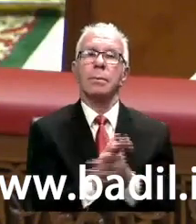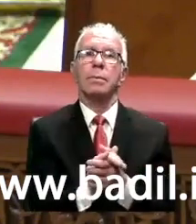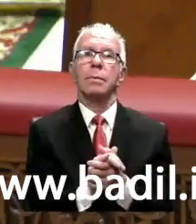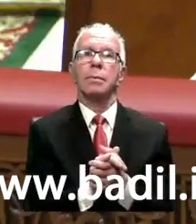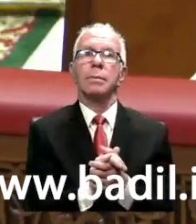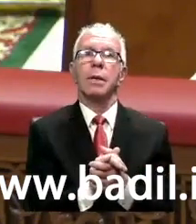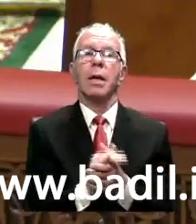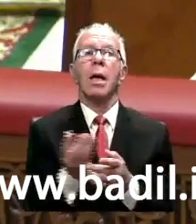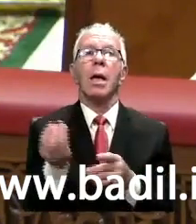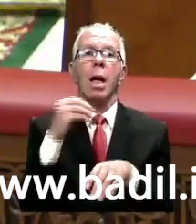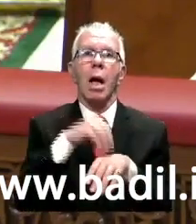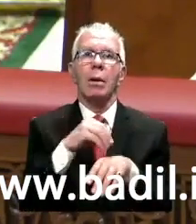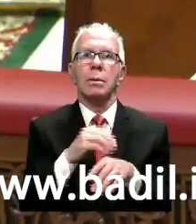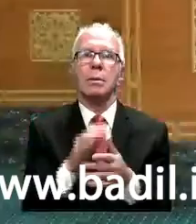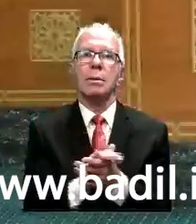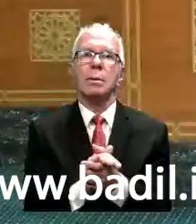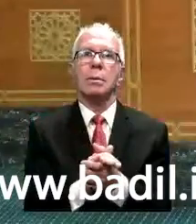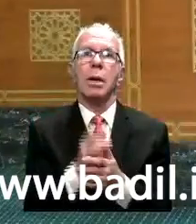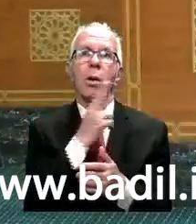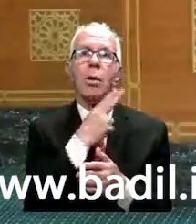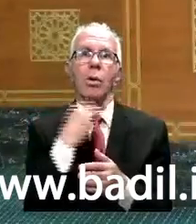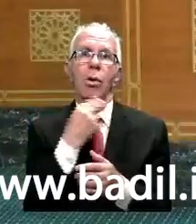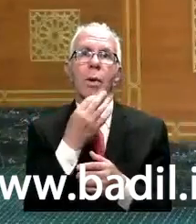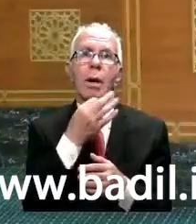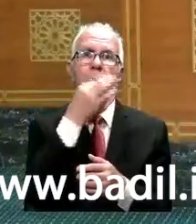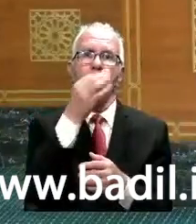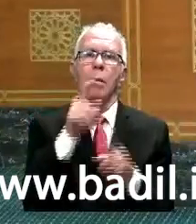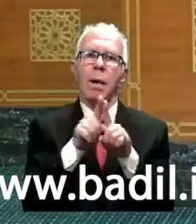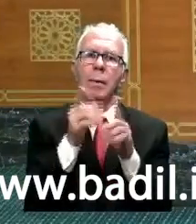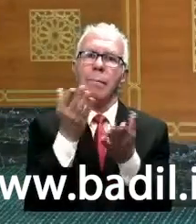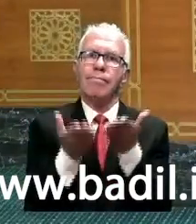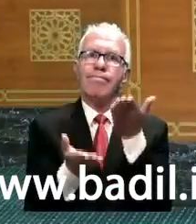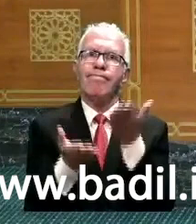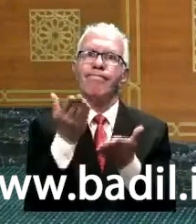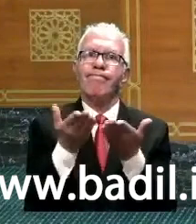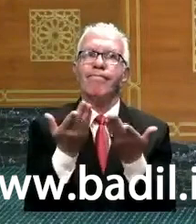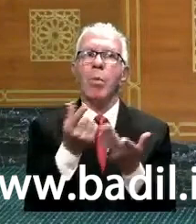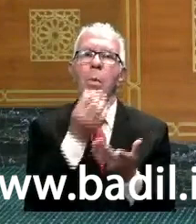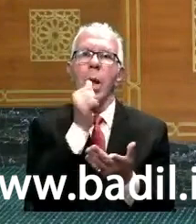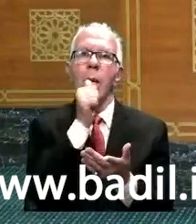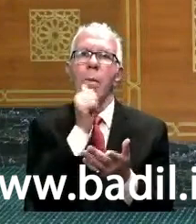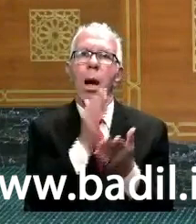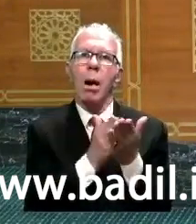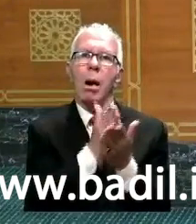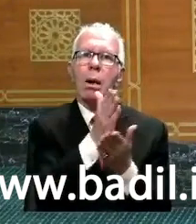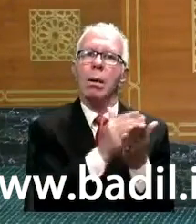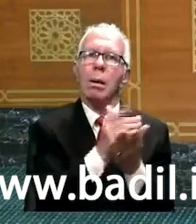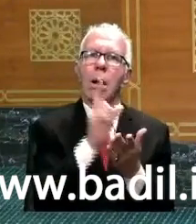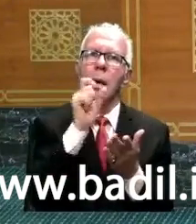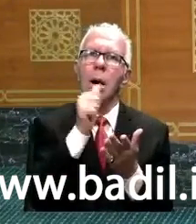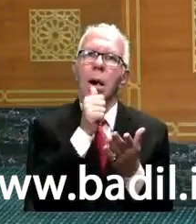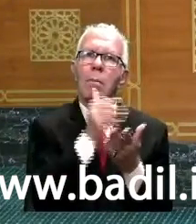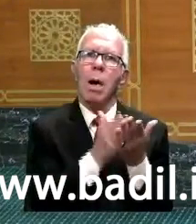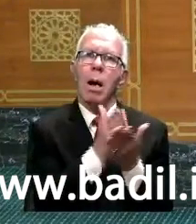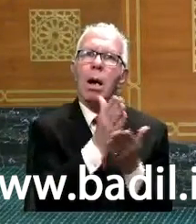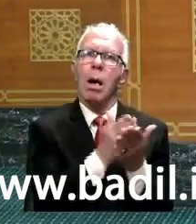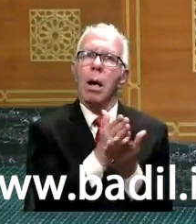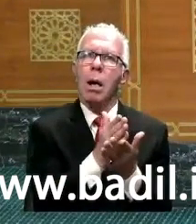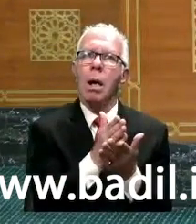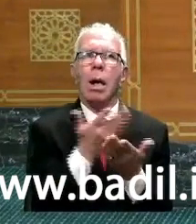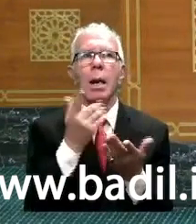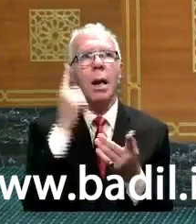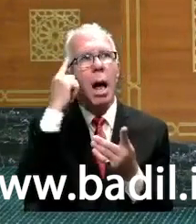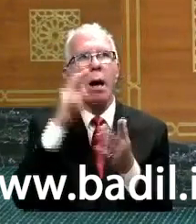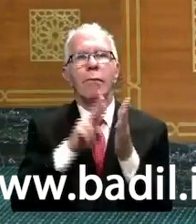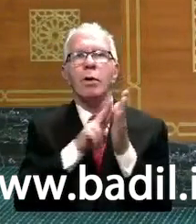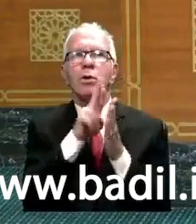ومن جهه اخرى كتعمل الحكومه على تحقيق العداله المجاليه في الموارد المائيه في استحضارها تام للبعد